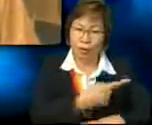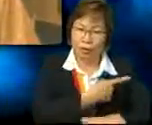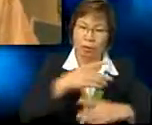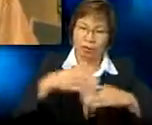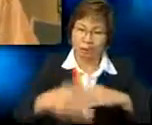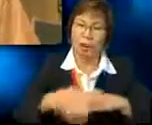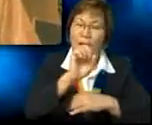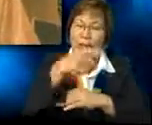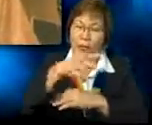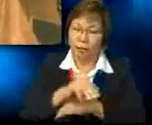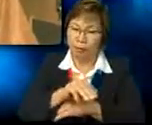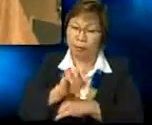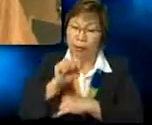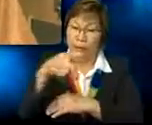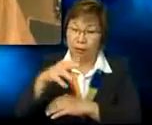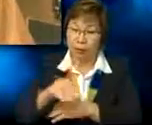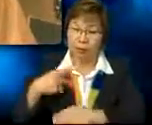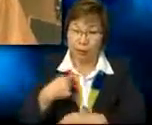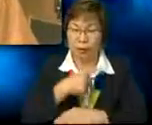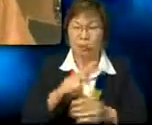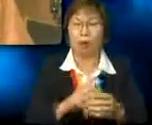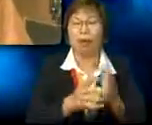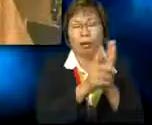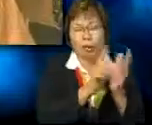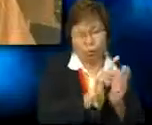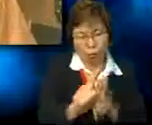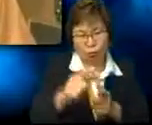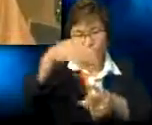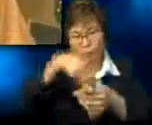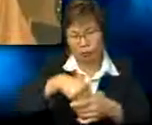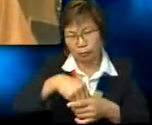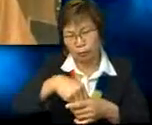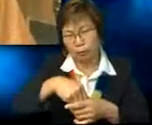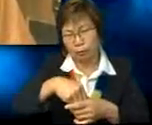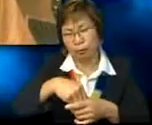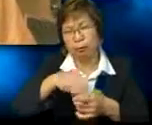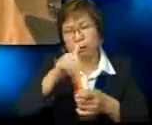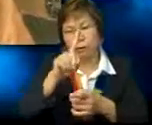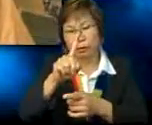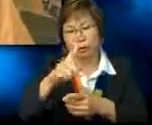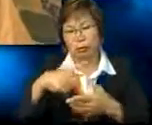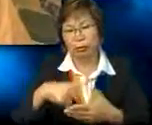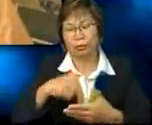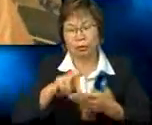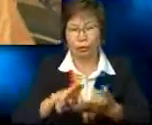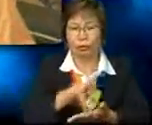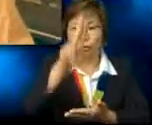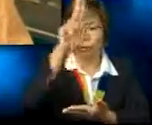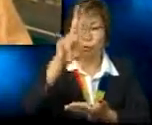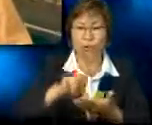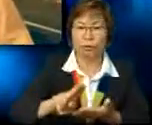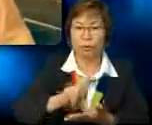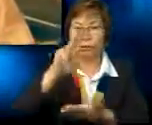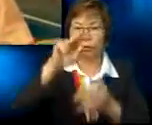selepas SPM kita kena berkelayakan untuk masuki satu daripada universiti